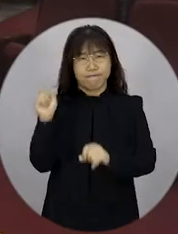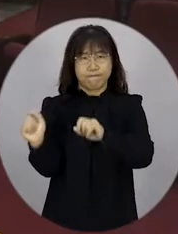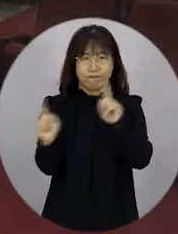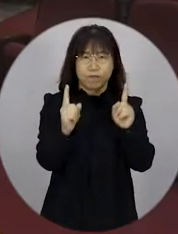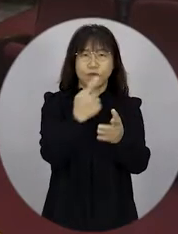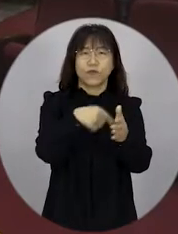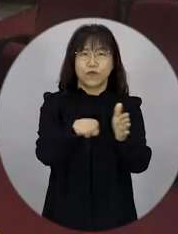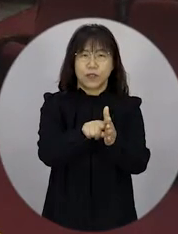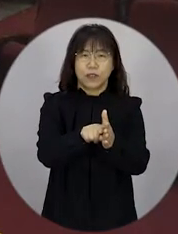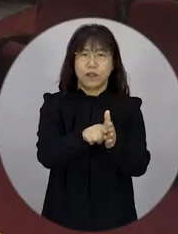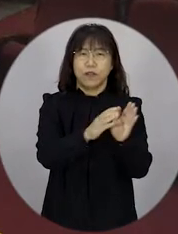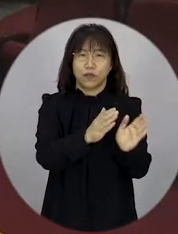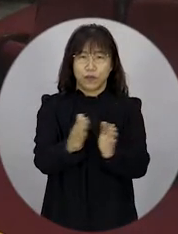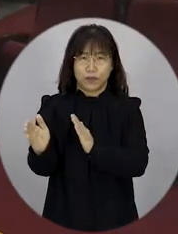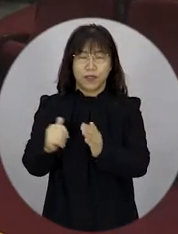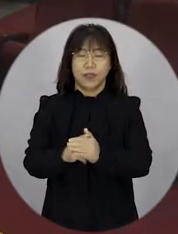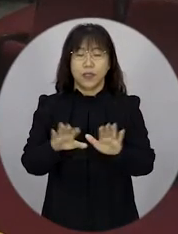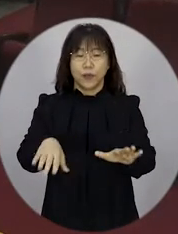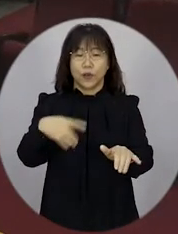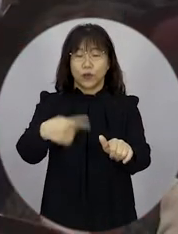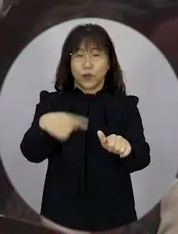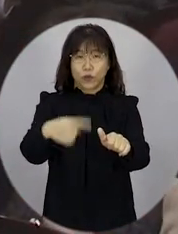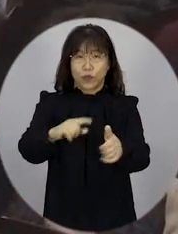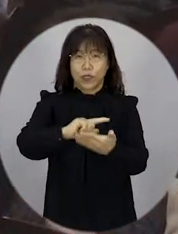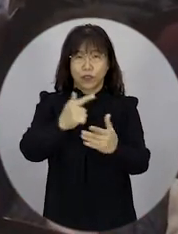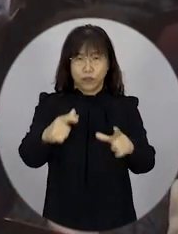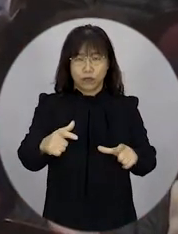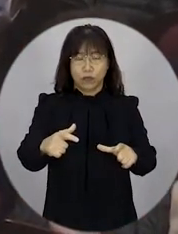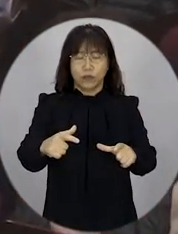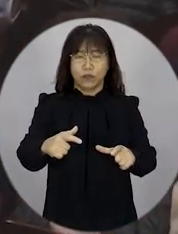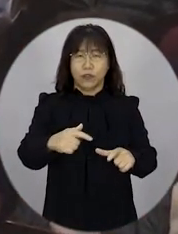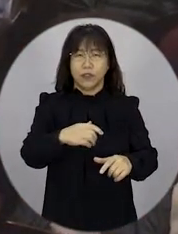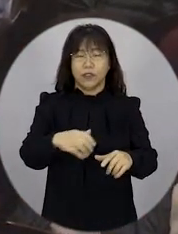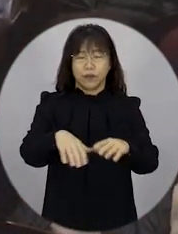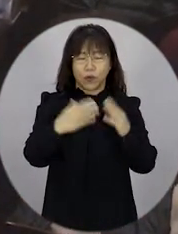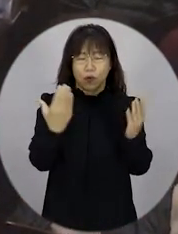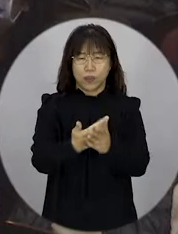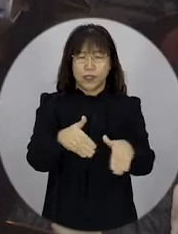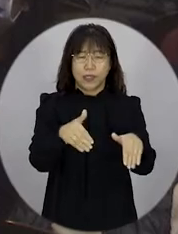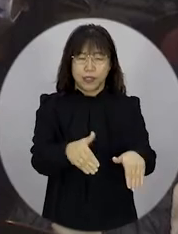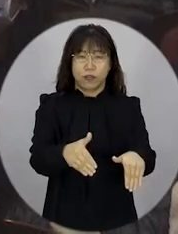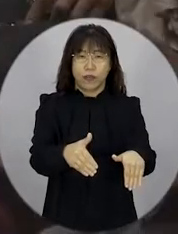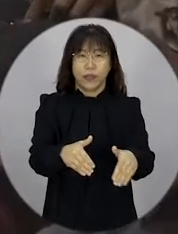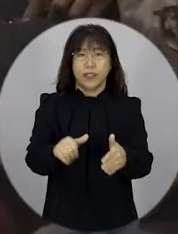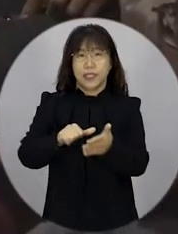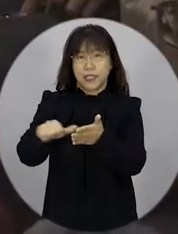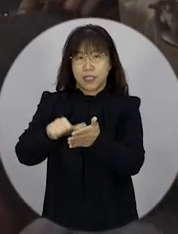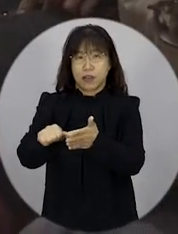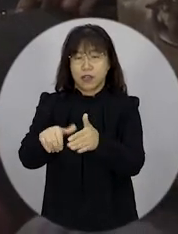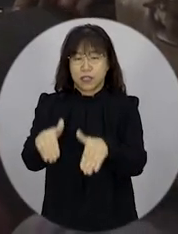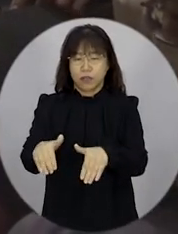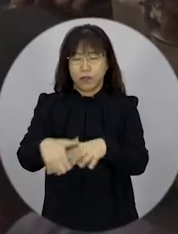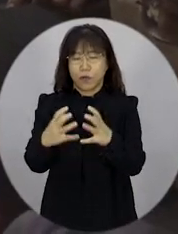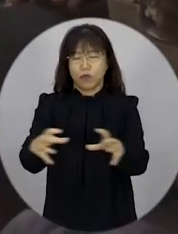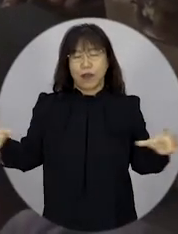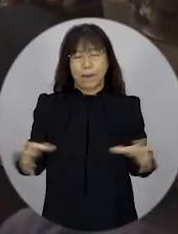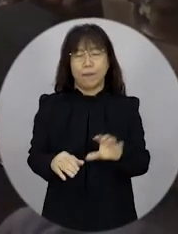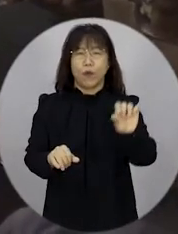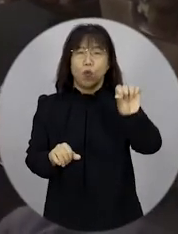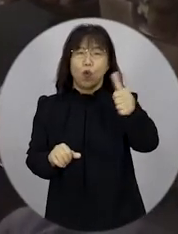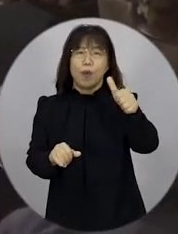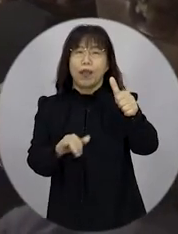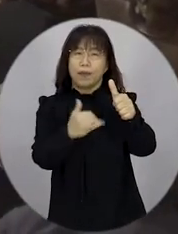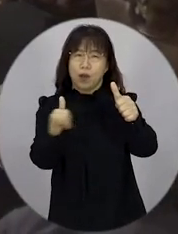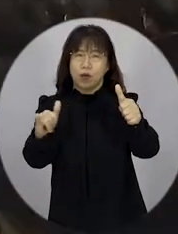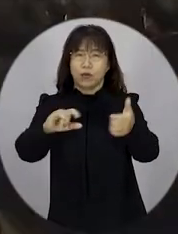위해 마련됐습니다. 이번 교육은 강서구청 전 공무원과 시설관리공단 직원 등 500여 명이